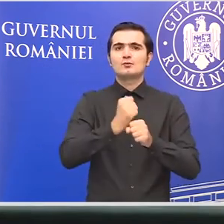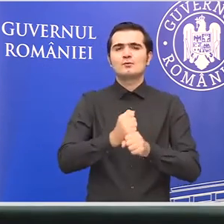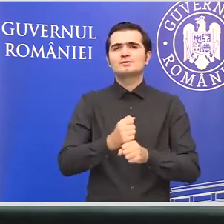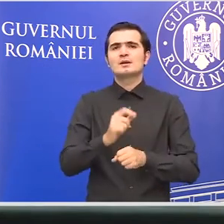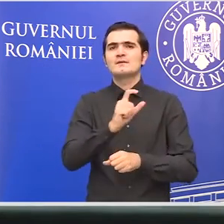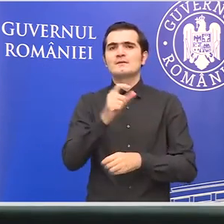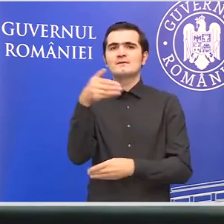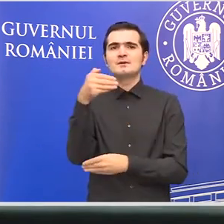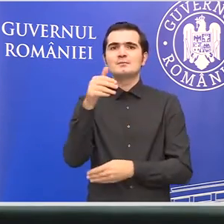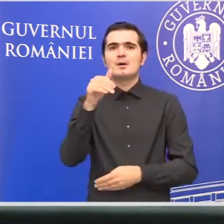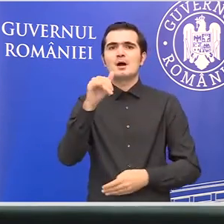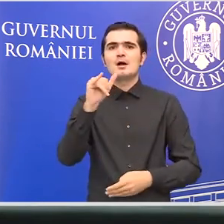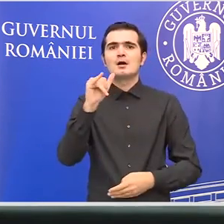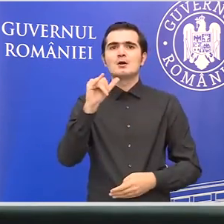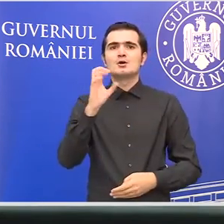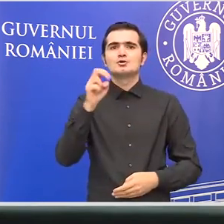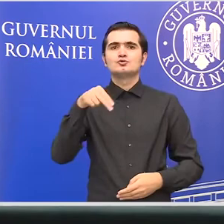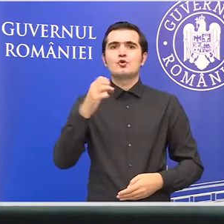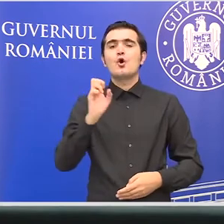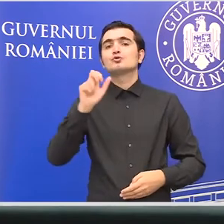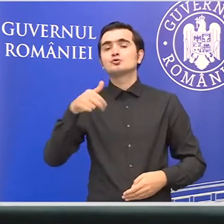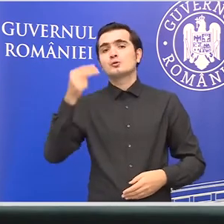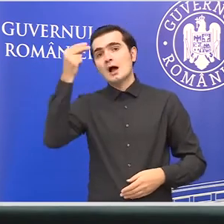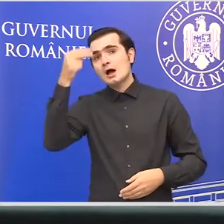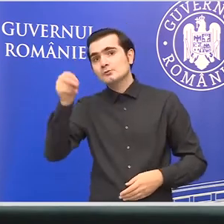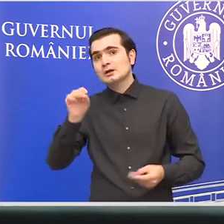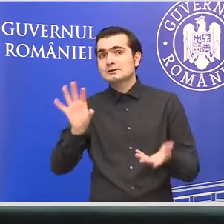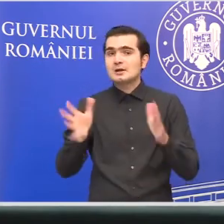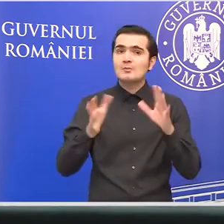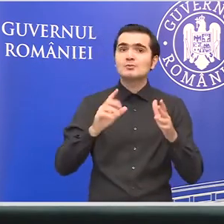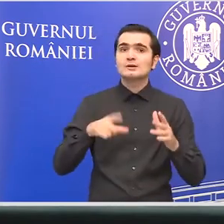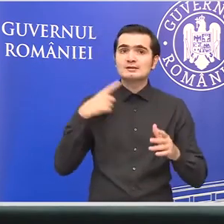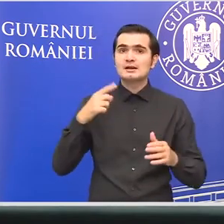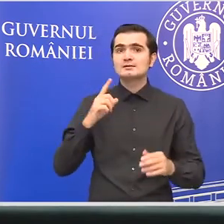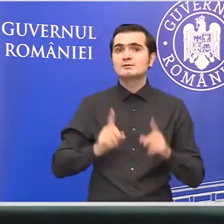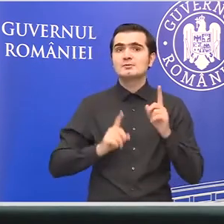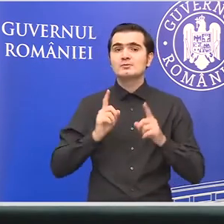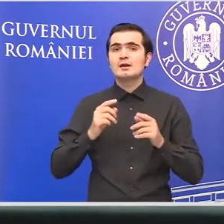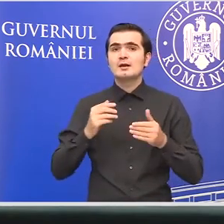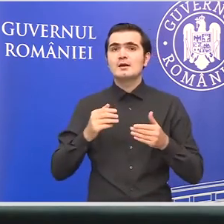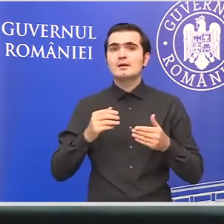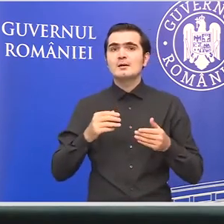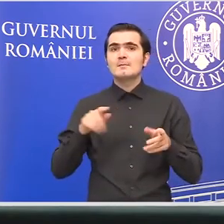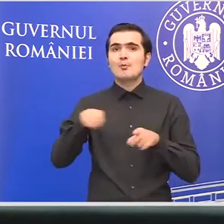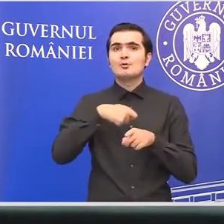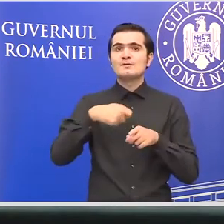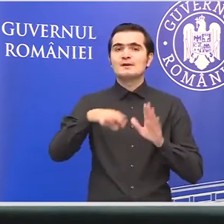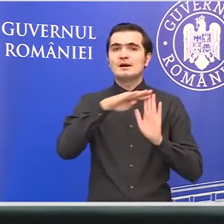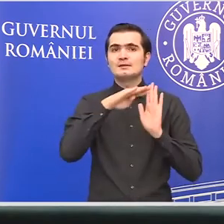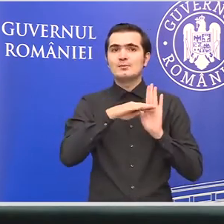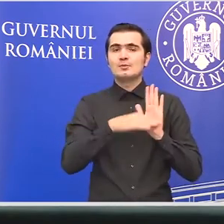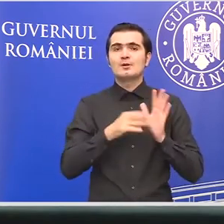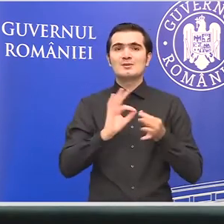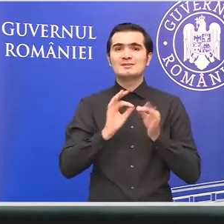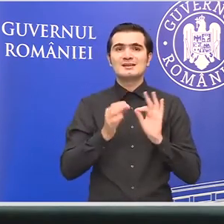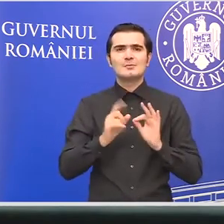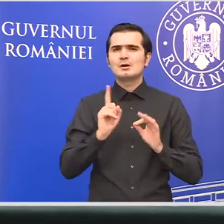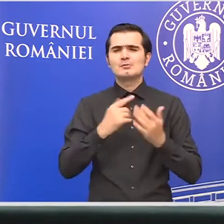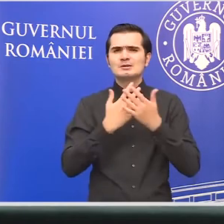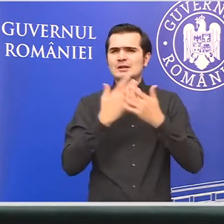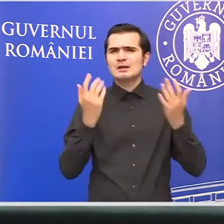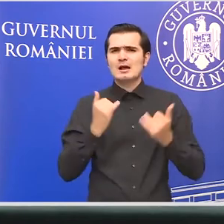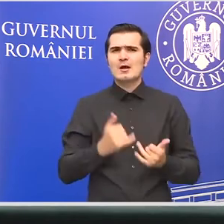Johnson & Johnson a anunțat că e posibil să existe anumite decalaje, deci avem și aici un calendar încă